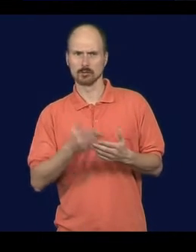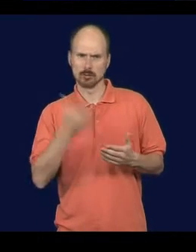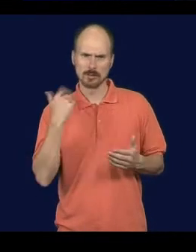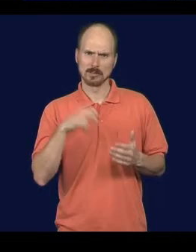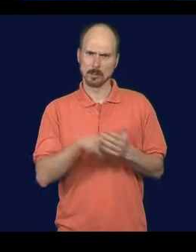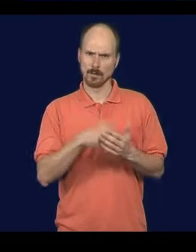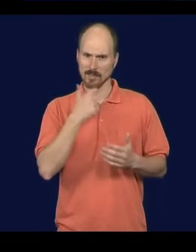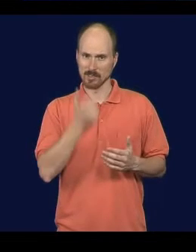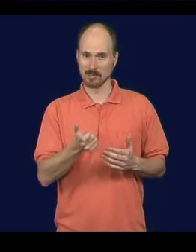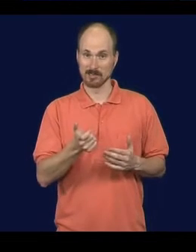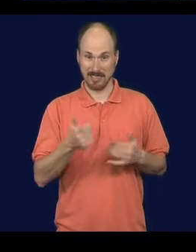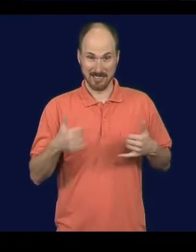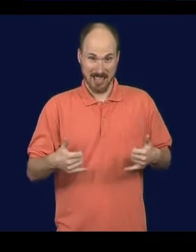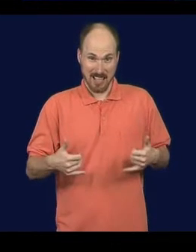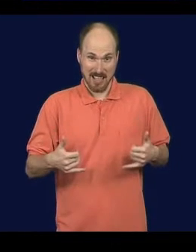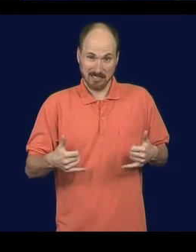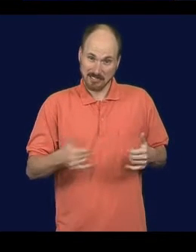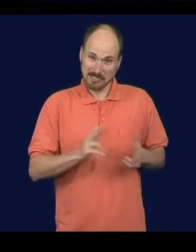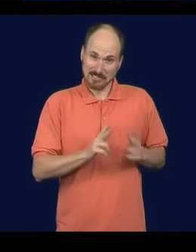Pro někoho je třeba